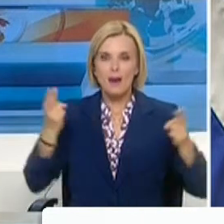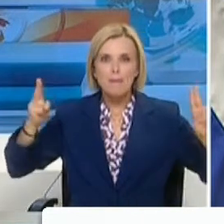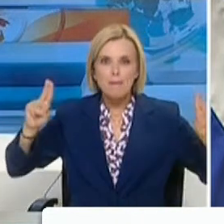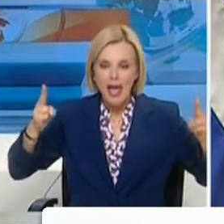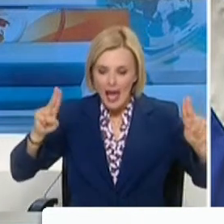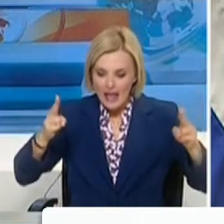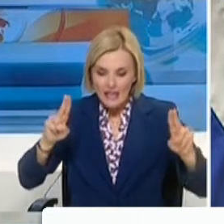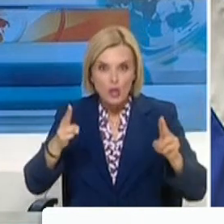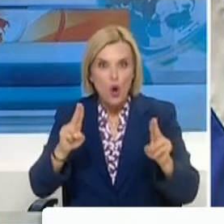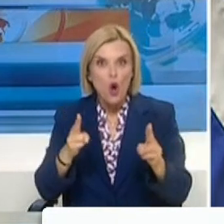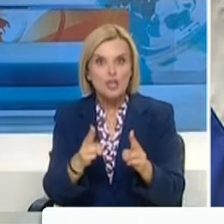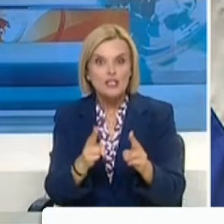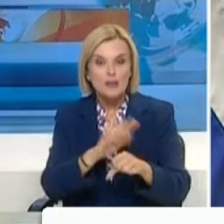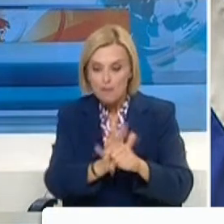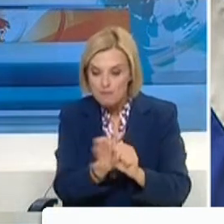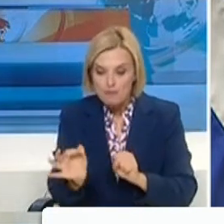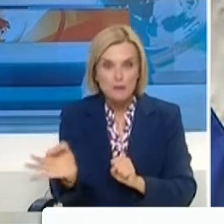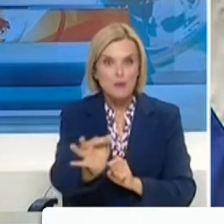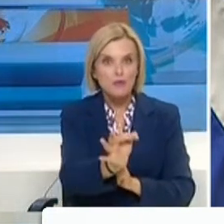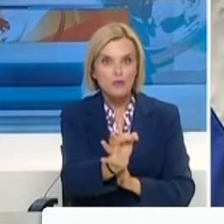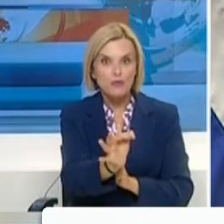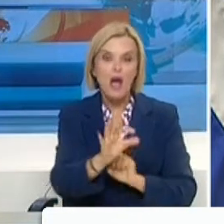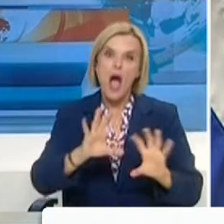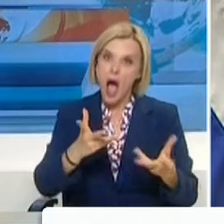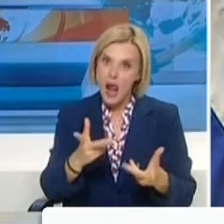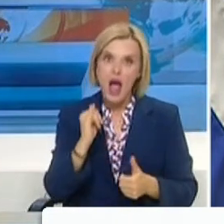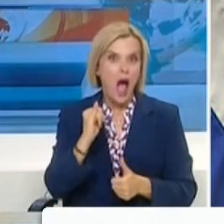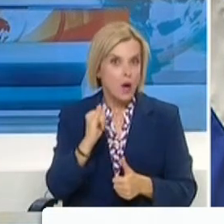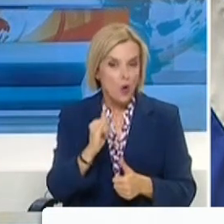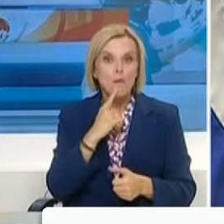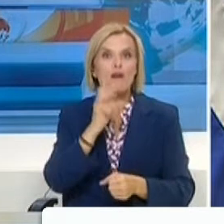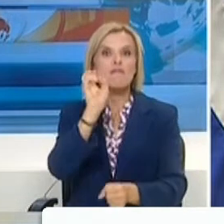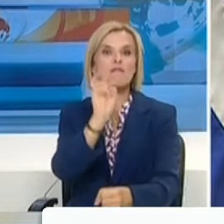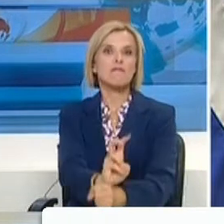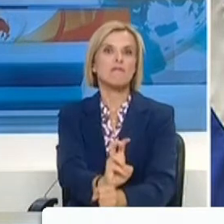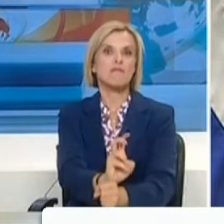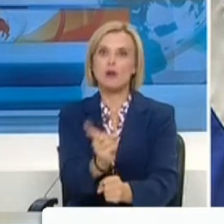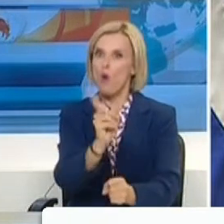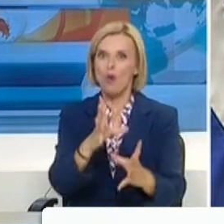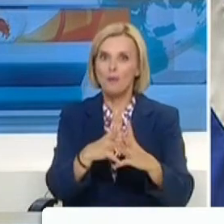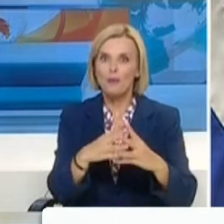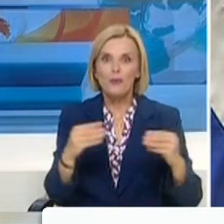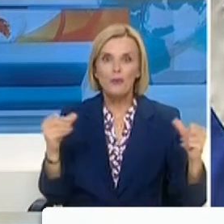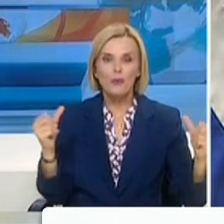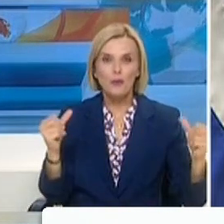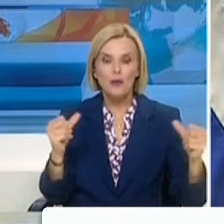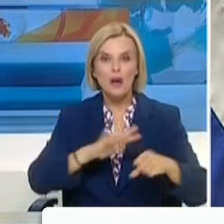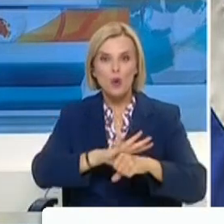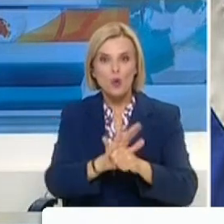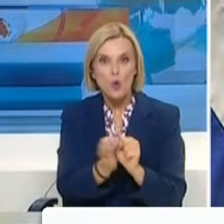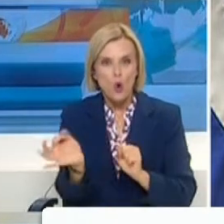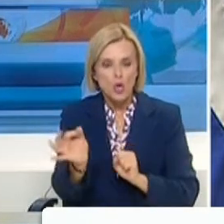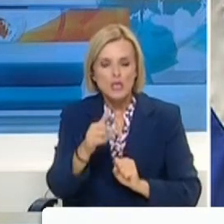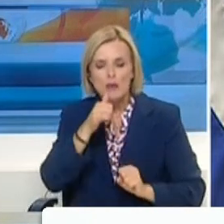μαζί δεν τον αφήσαμε να κάνει τη δικιά του ανεξέλεγκτη διαδρομή, δεν σημαίνει πως τον εξαφανίσαμε. Ο ιός θα συνεχίσει να